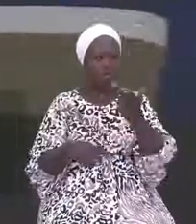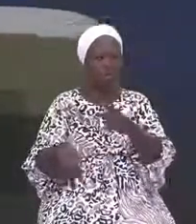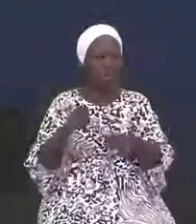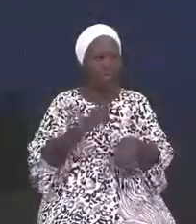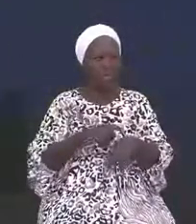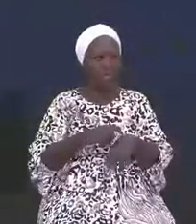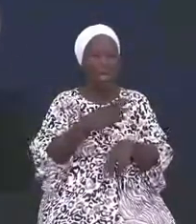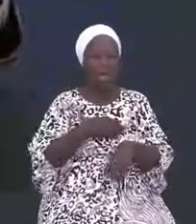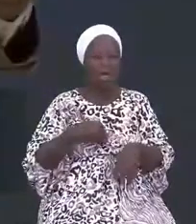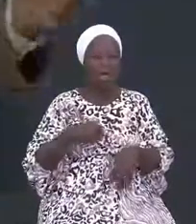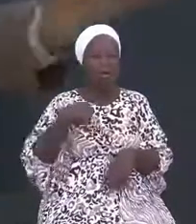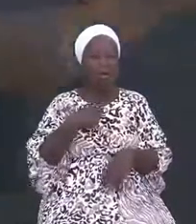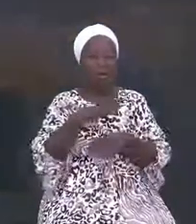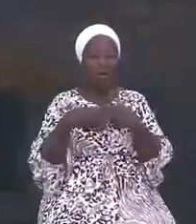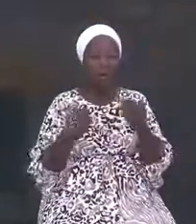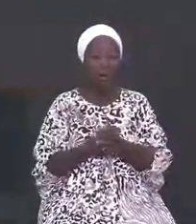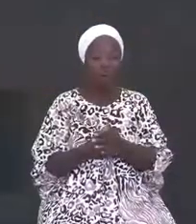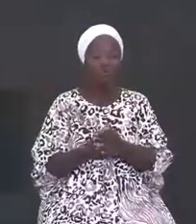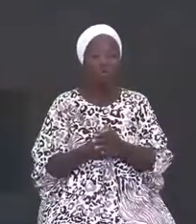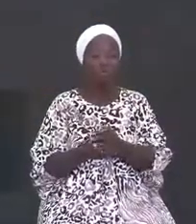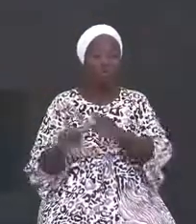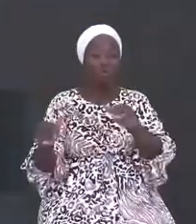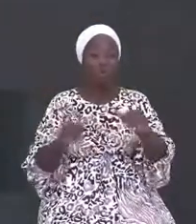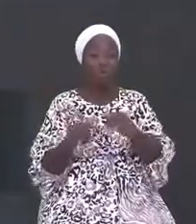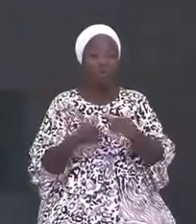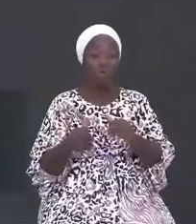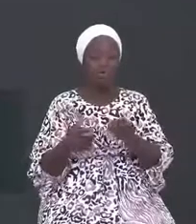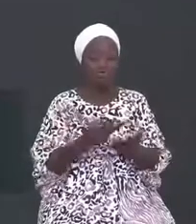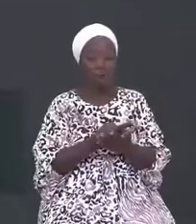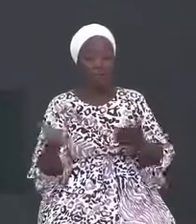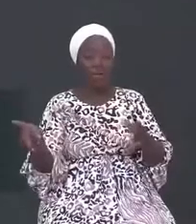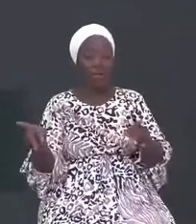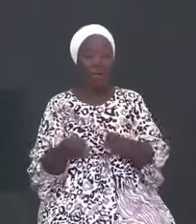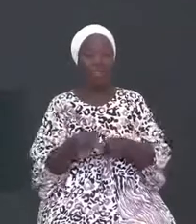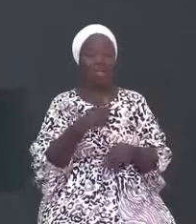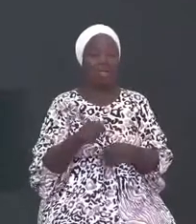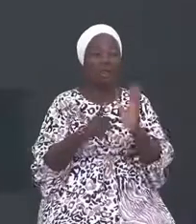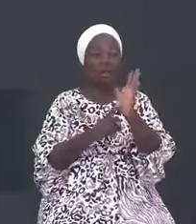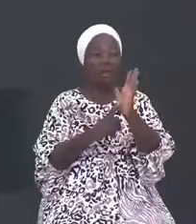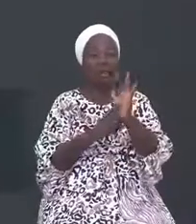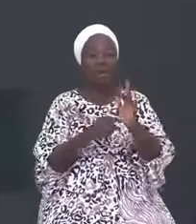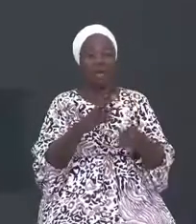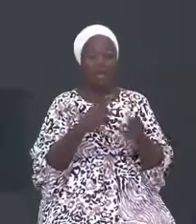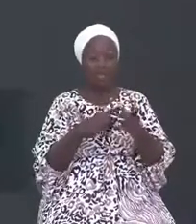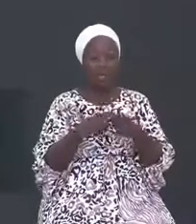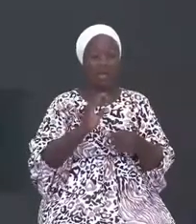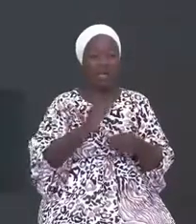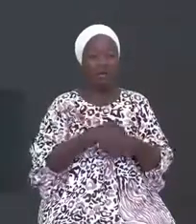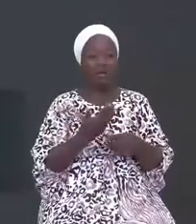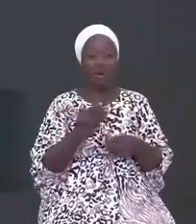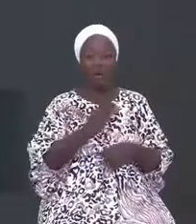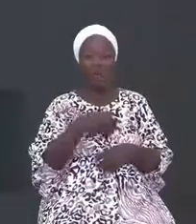tous flétris comme une feuille. Et nos crimes nous emportent,